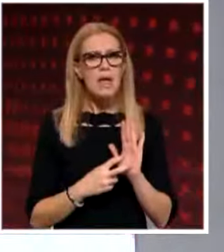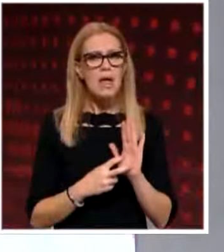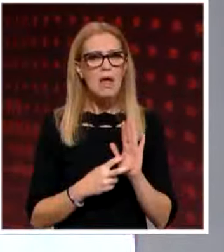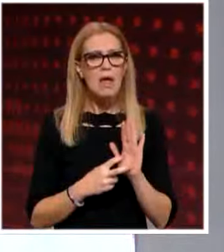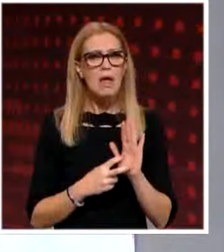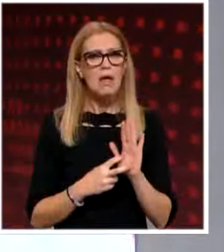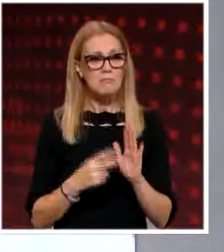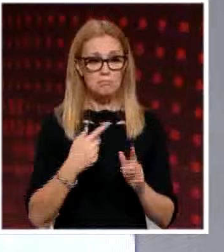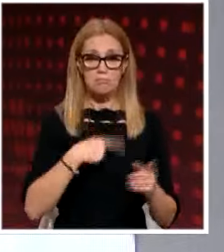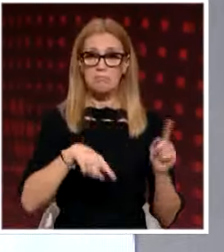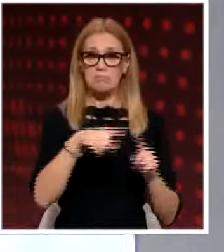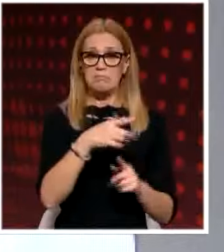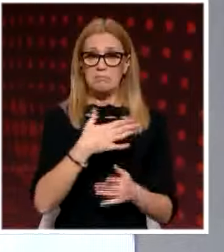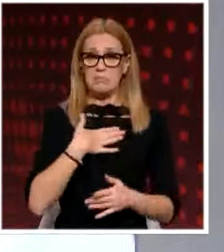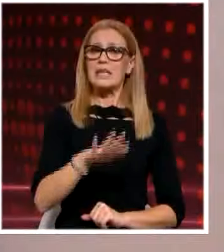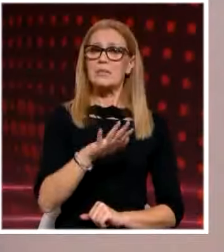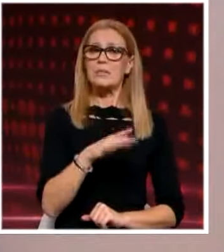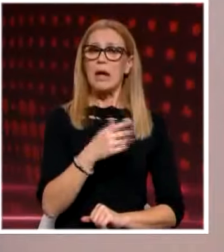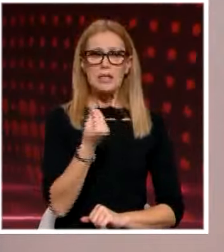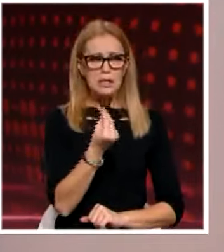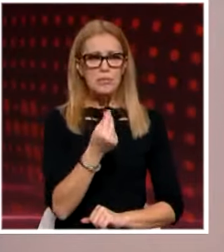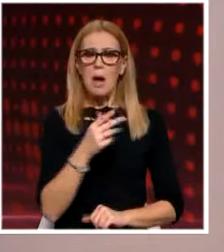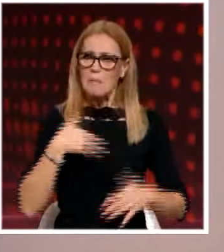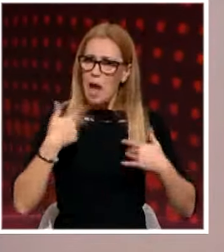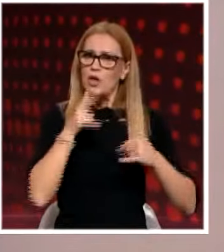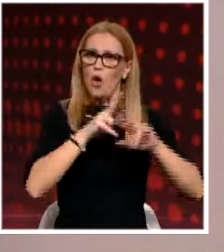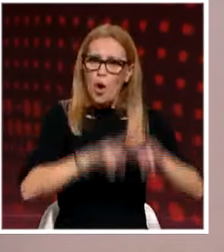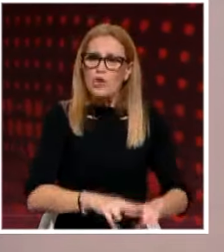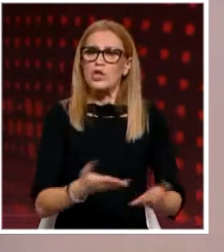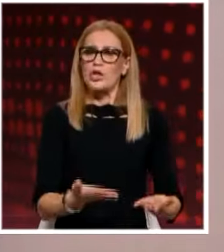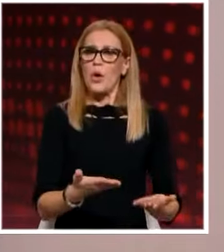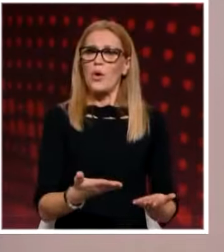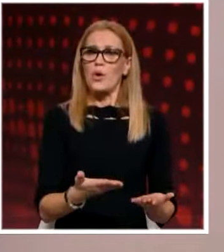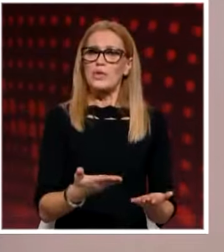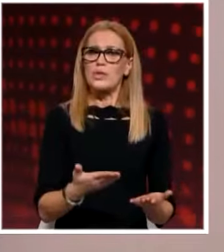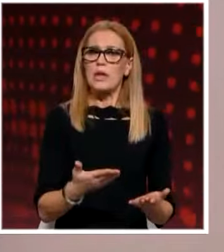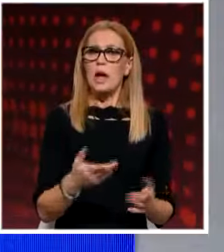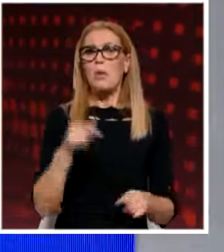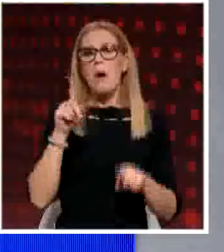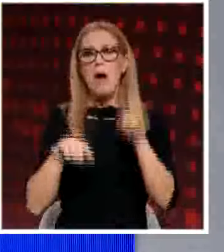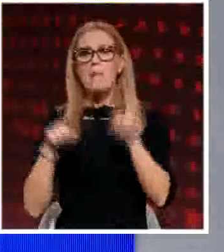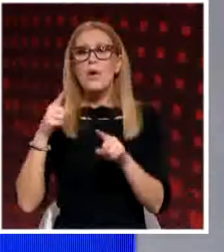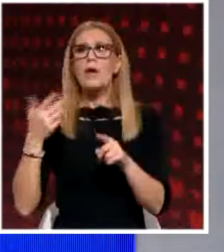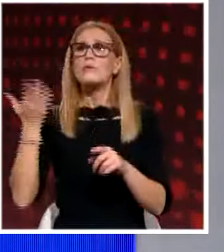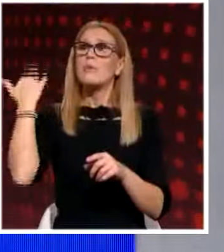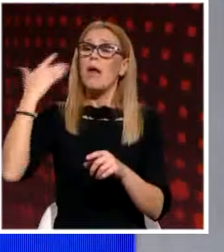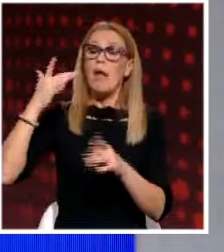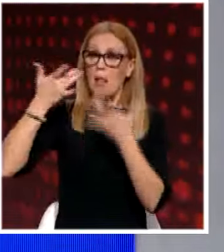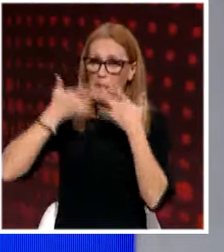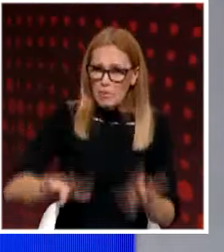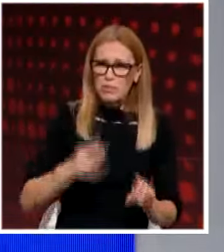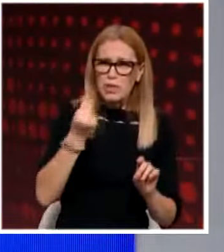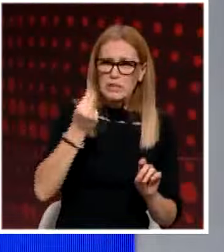exportja 2023-ban több mint 3,5 milliárd euró volt, 2027-ben pedig eléri majd a